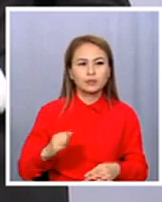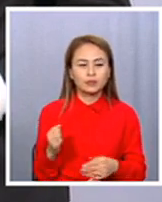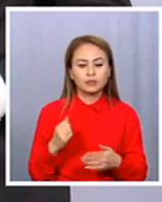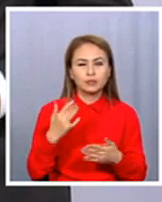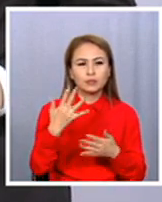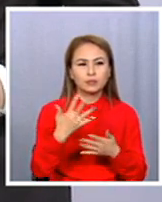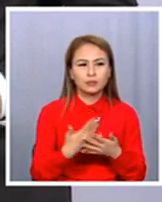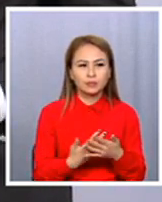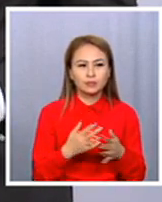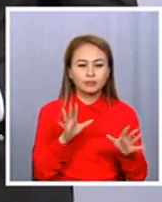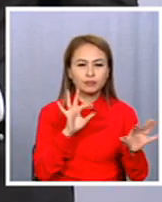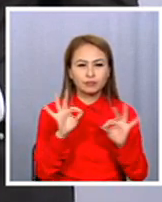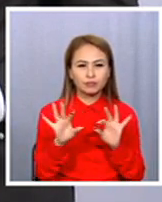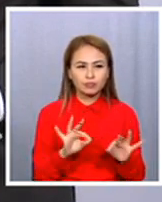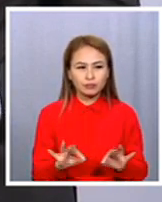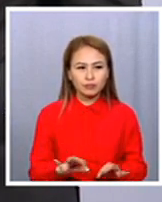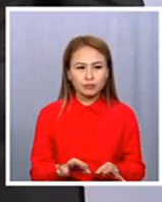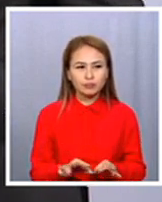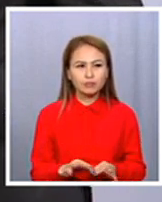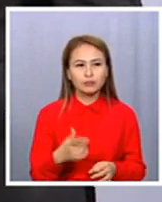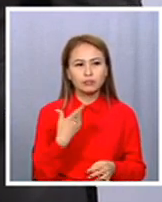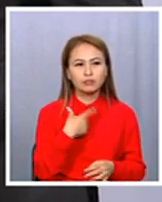достар тізімін сұрыптау,